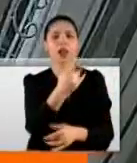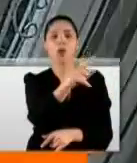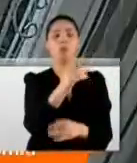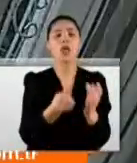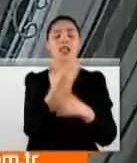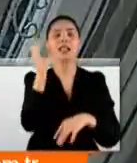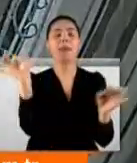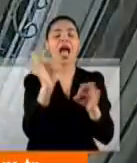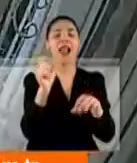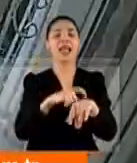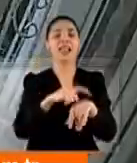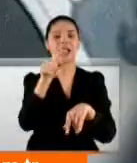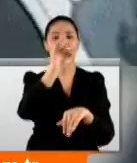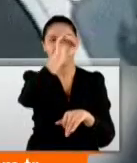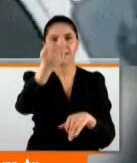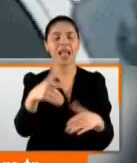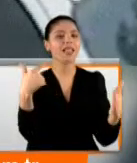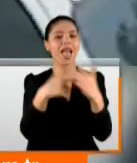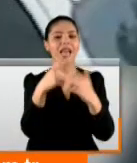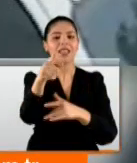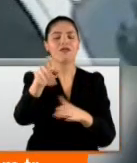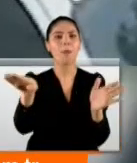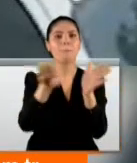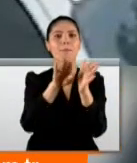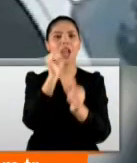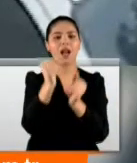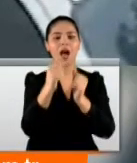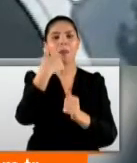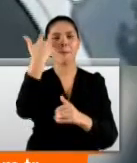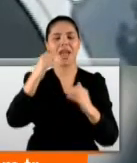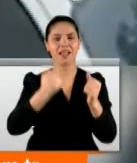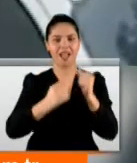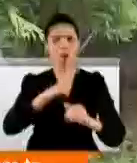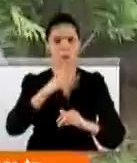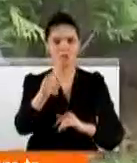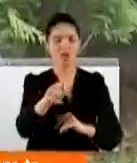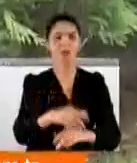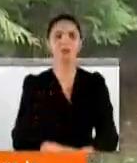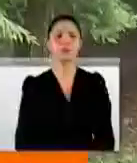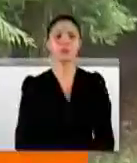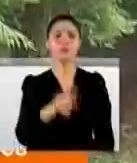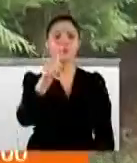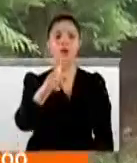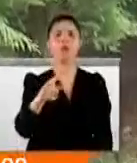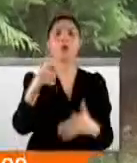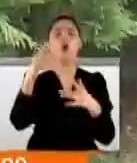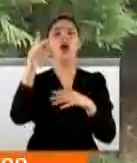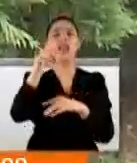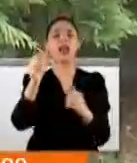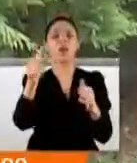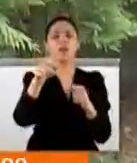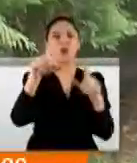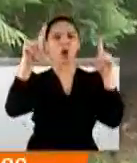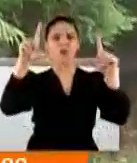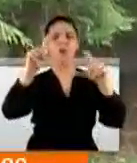Sabahın erken saatlerinde geldiler. Hedeflerinde park halindeki bu beyaz otomobil vardı. Double ekranı yani hayalet ekranı almak